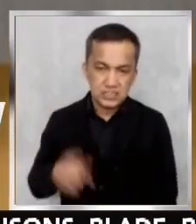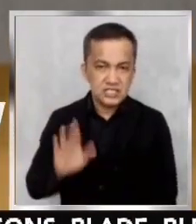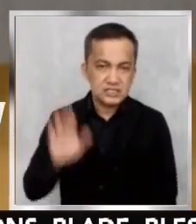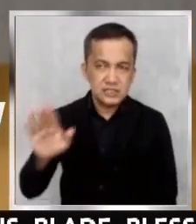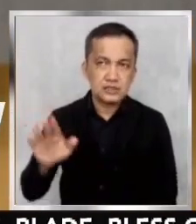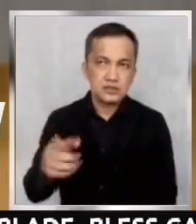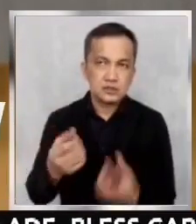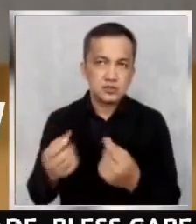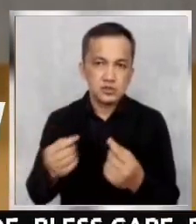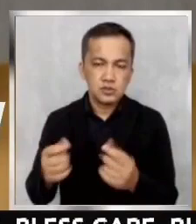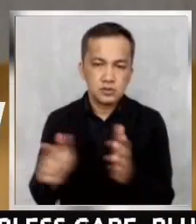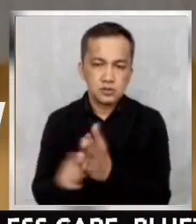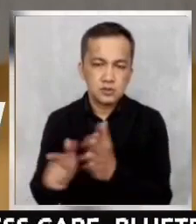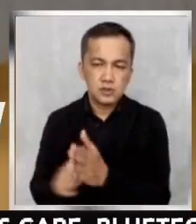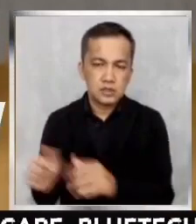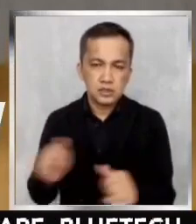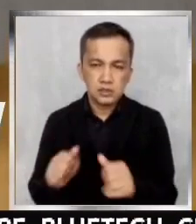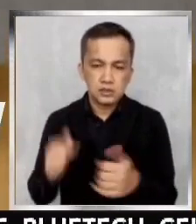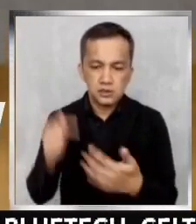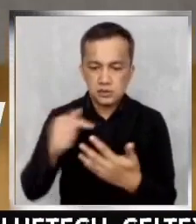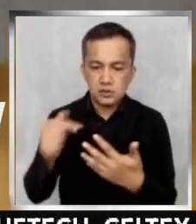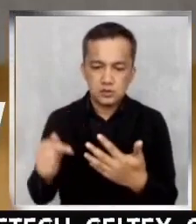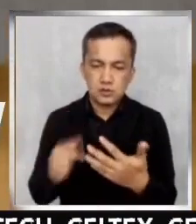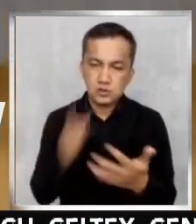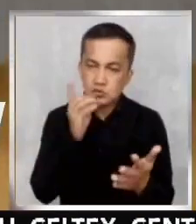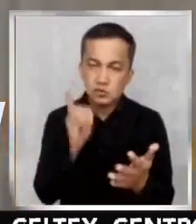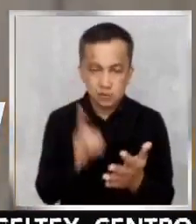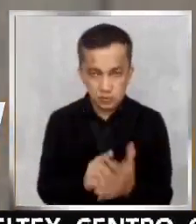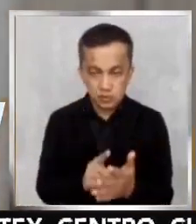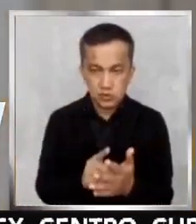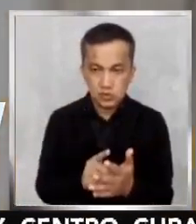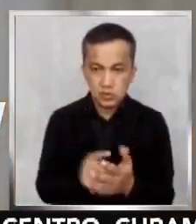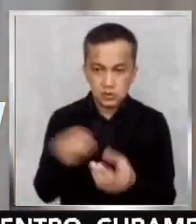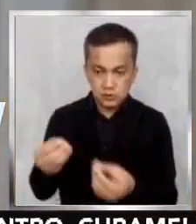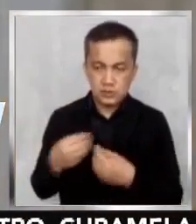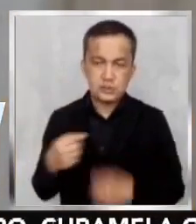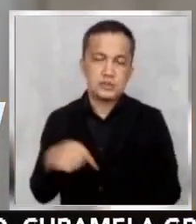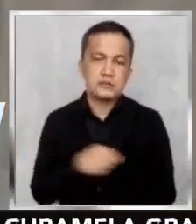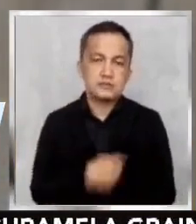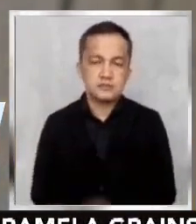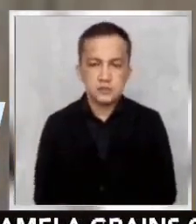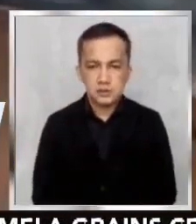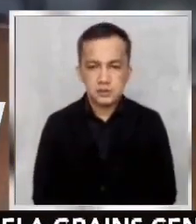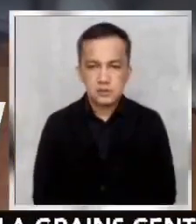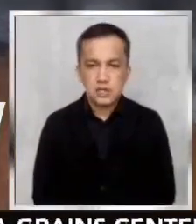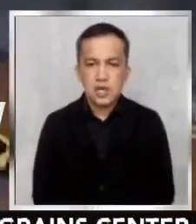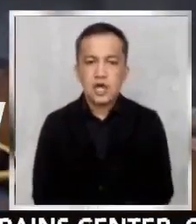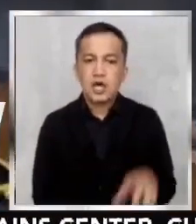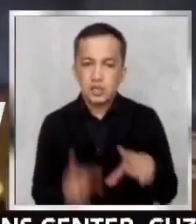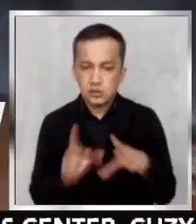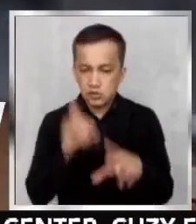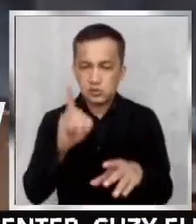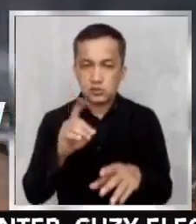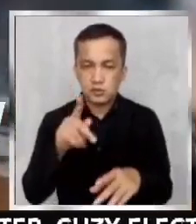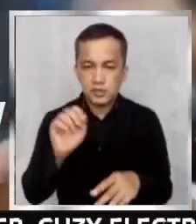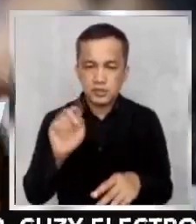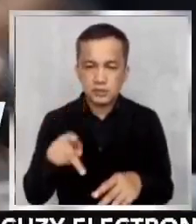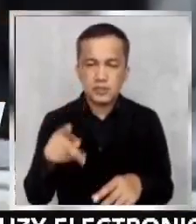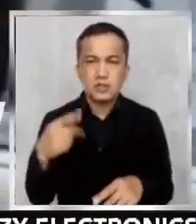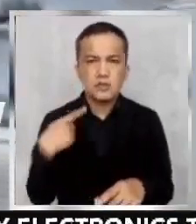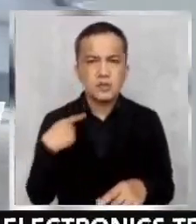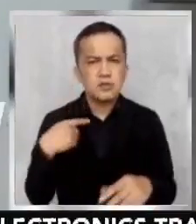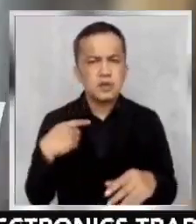illegal activities based doon sa dokumento na pinubayad sa atin. Na-discover rin ng PNP na may mga minor de edad na